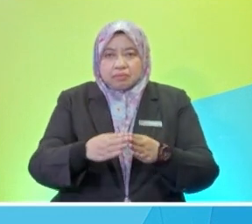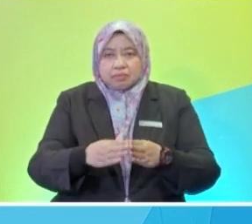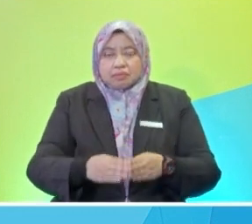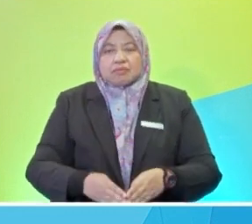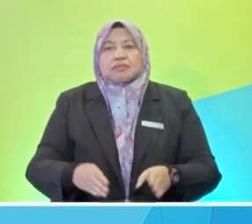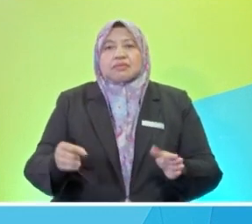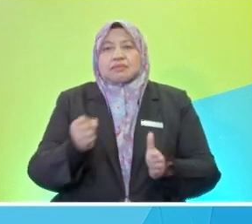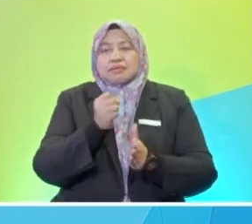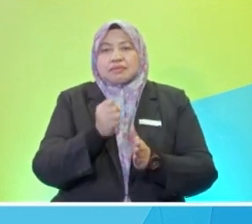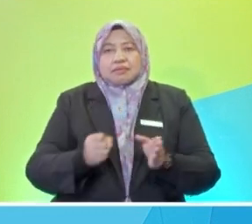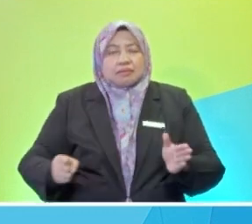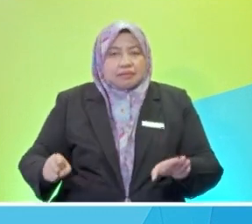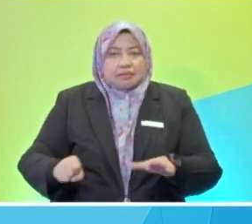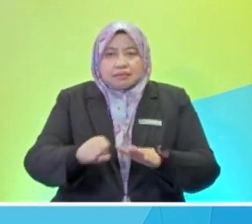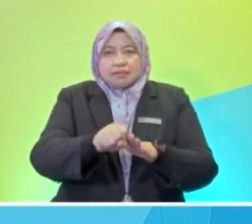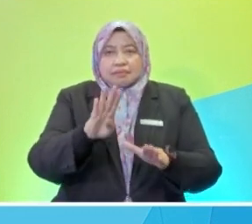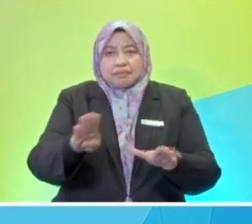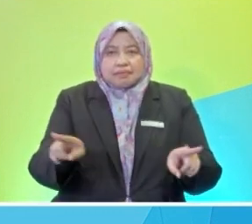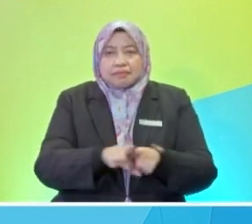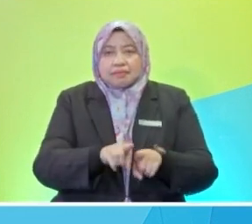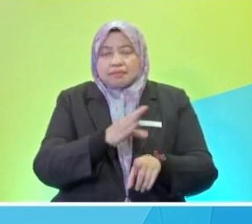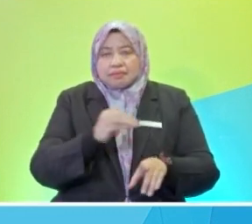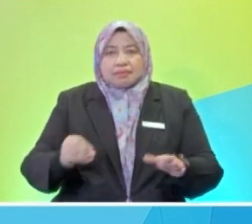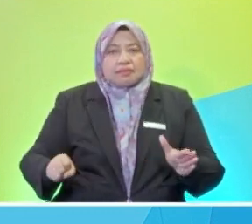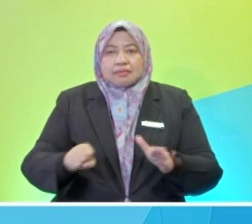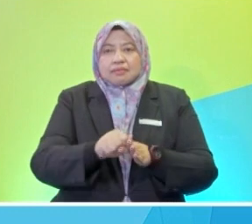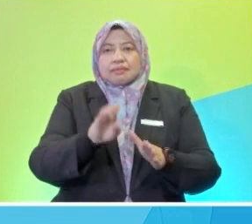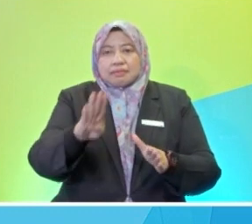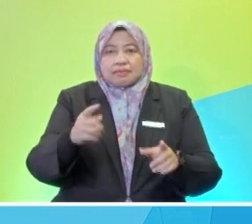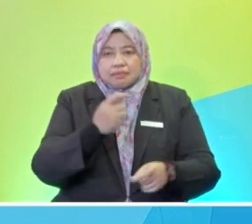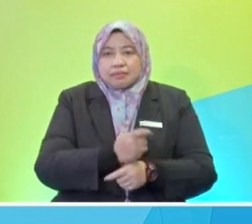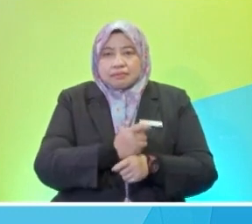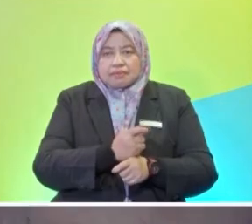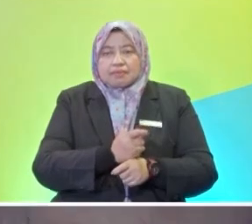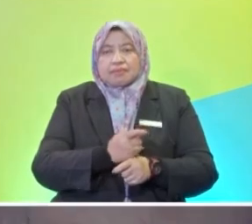sama dan segi empat tepat mempunyai ciri yang sama